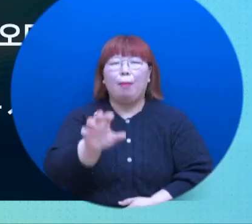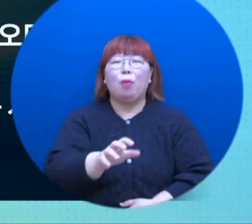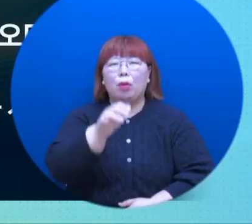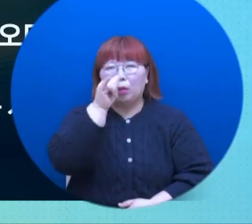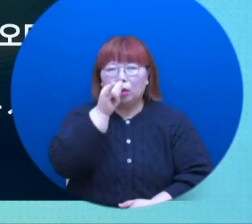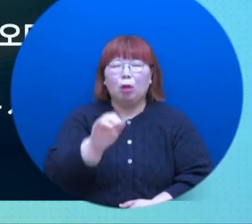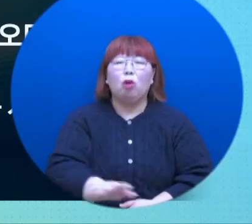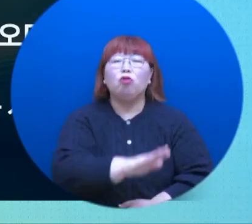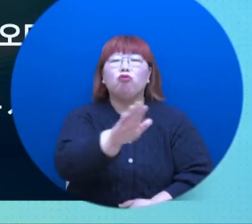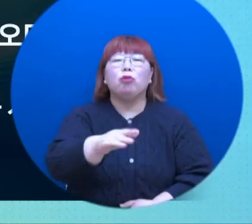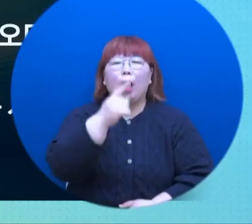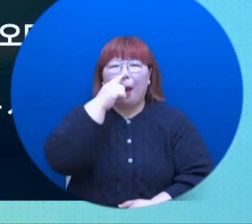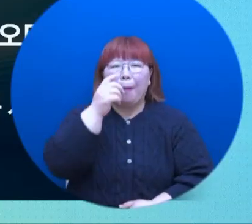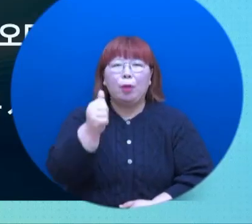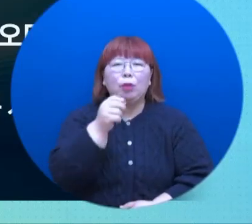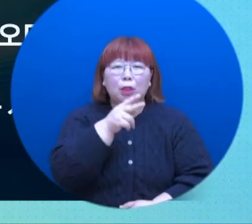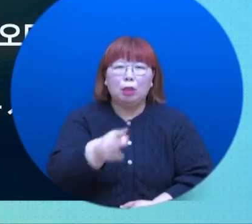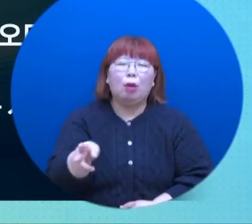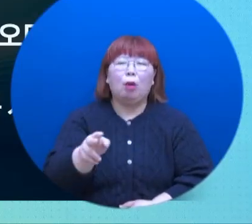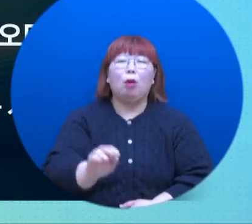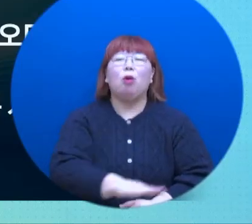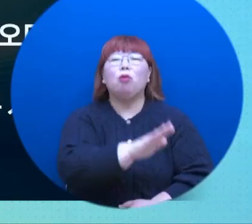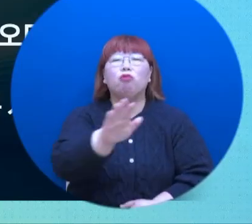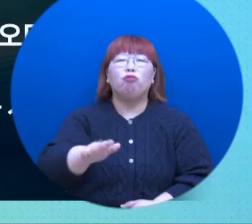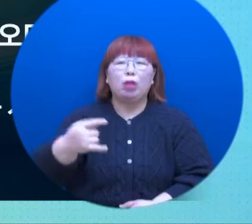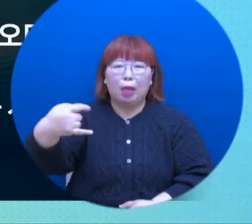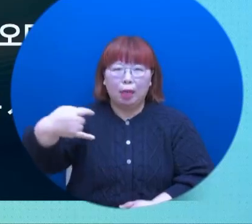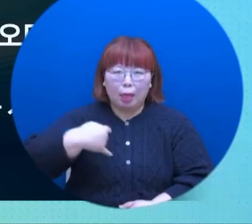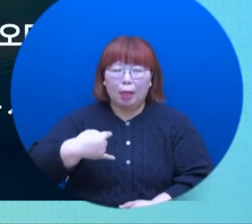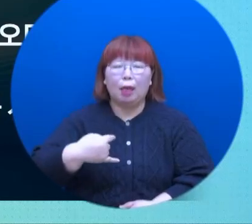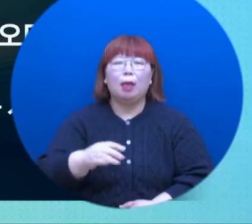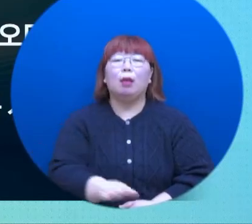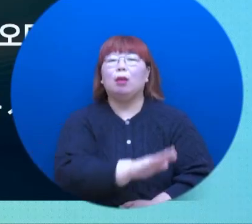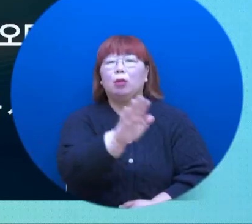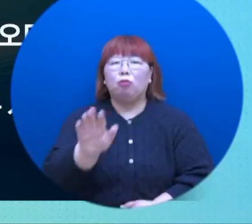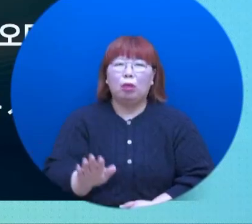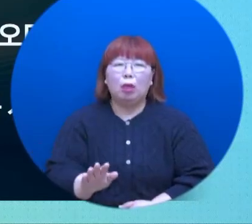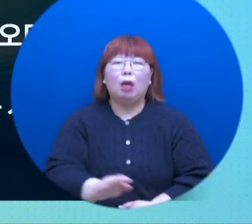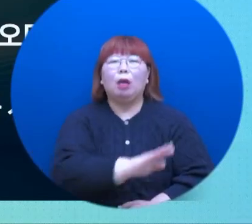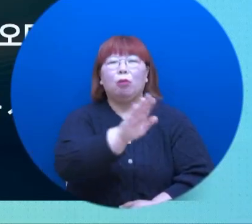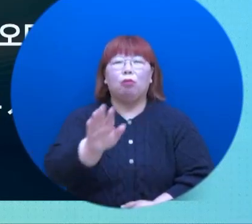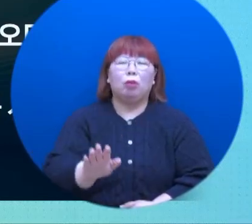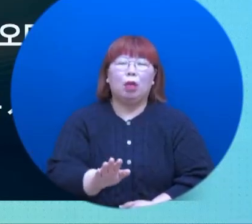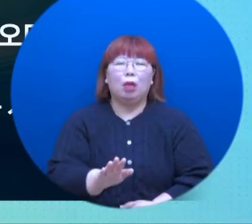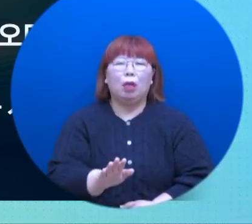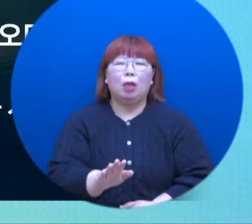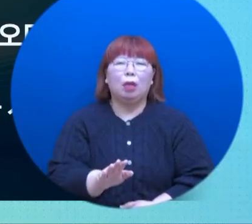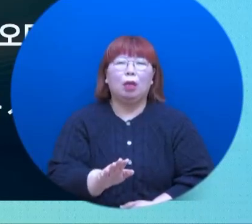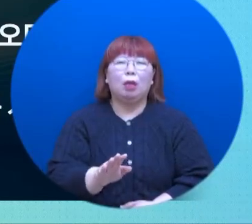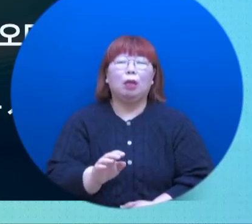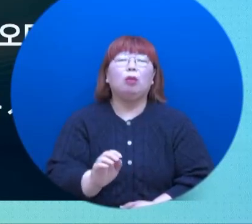우리 아버지요, 우리에게, 우리가 우리에게, 우리를